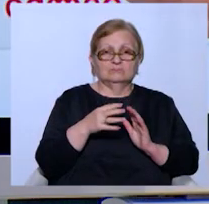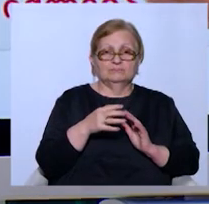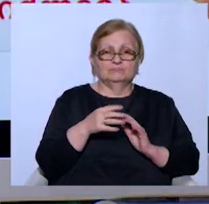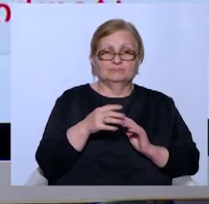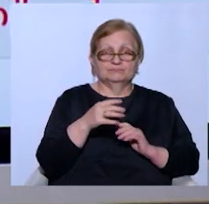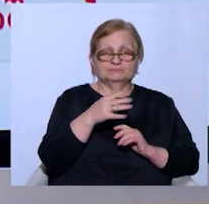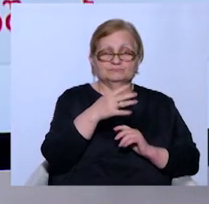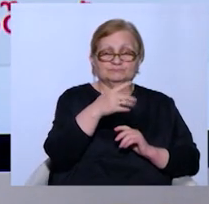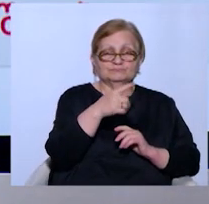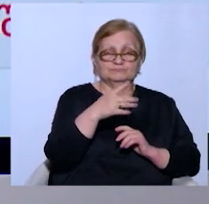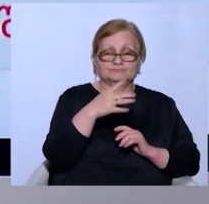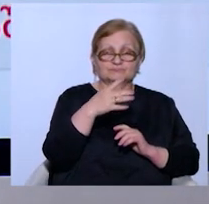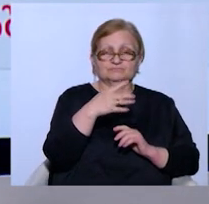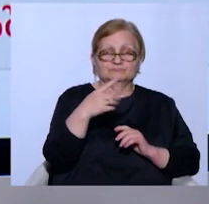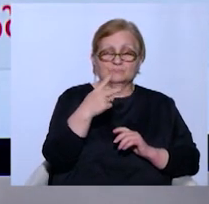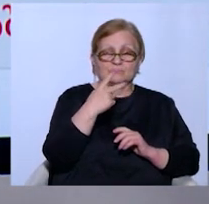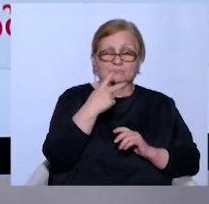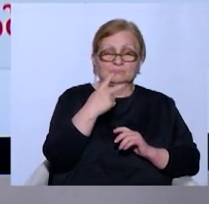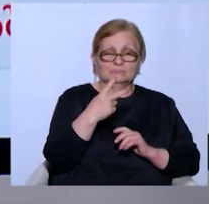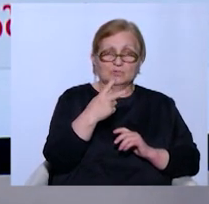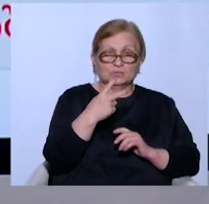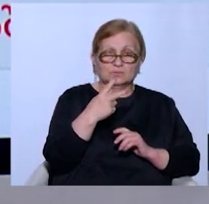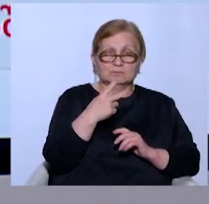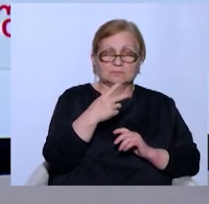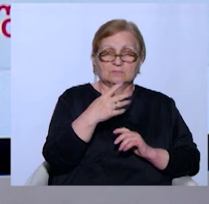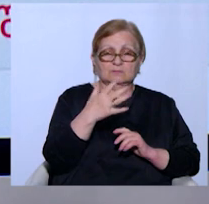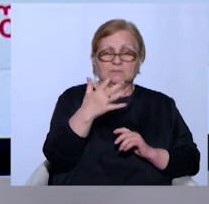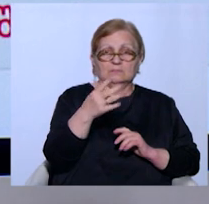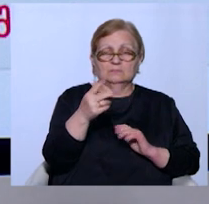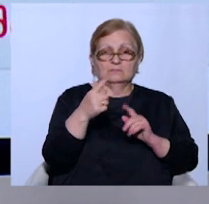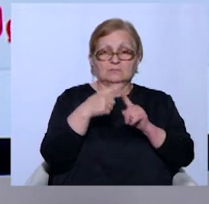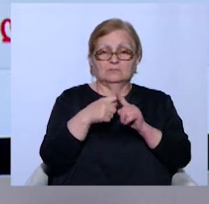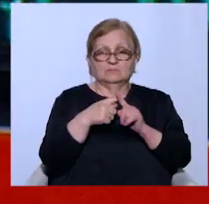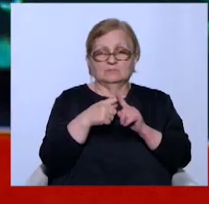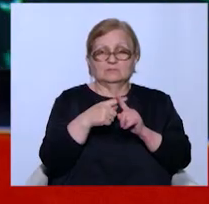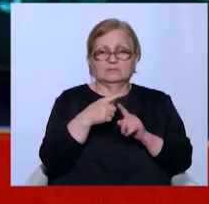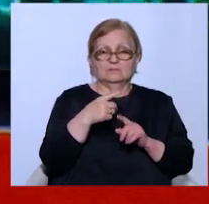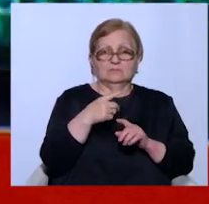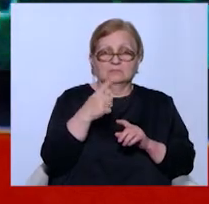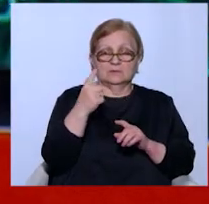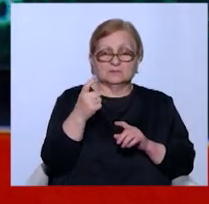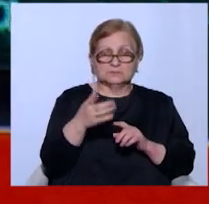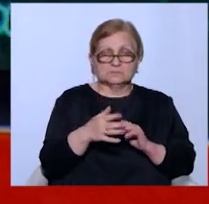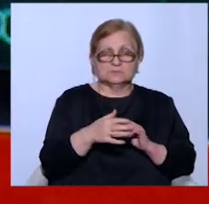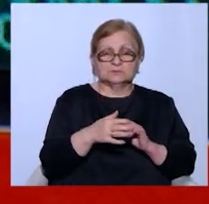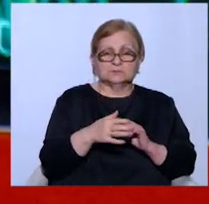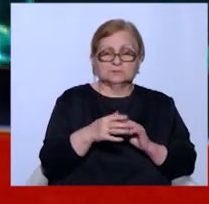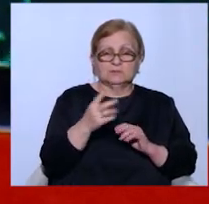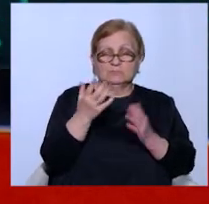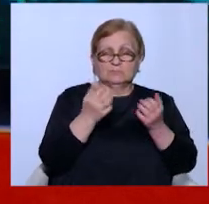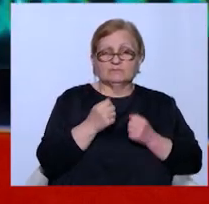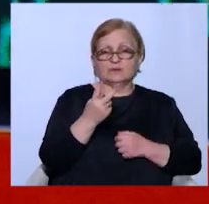51 - 59 არის 2. 51 + 59 არის 100. მივიღეთ